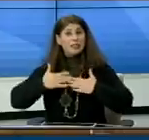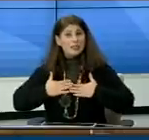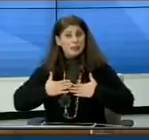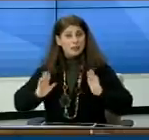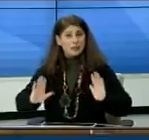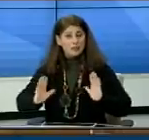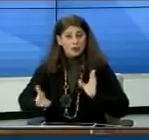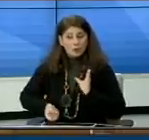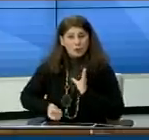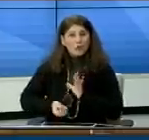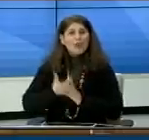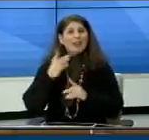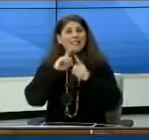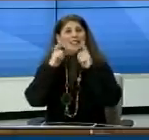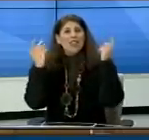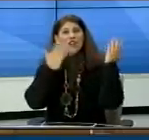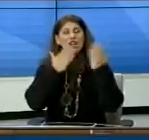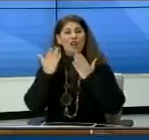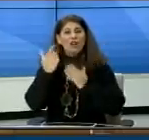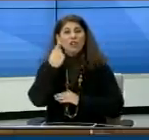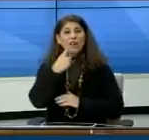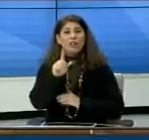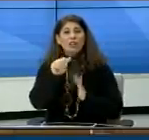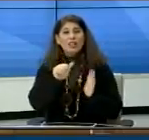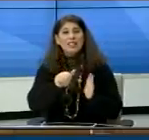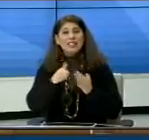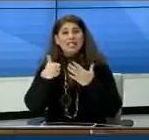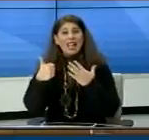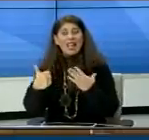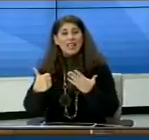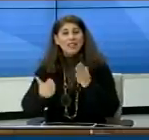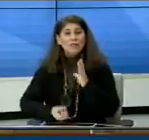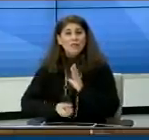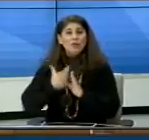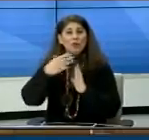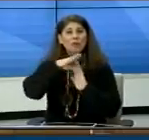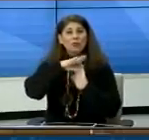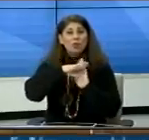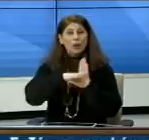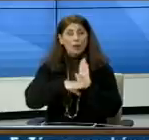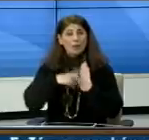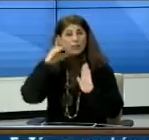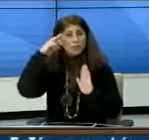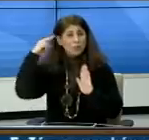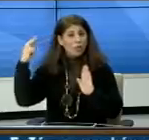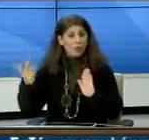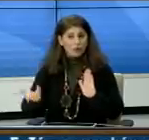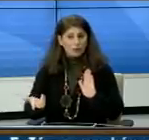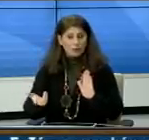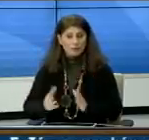νέο σχολείο των 166 νέων προγραμμάτων σπουδών